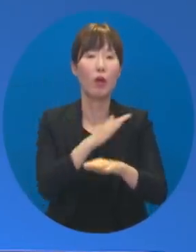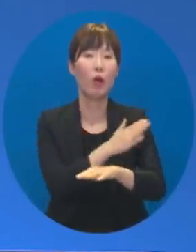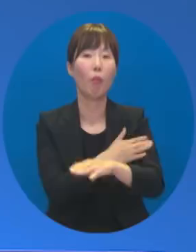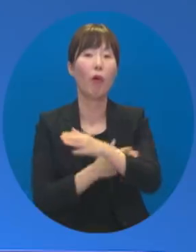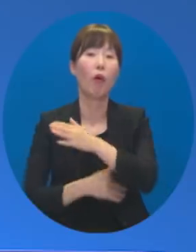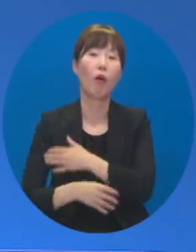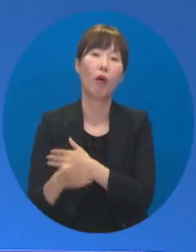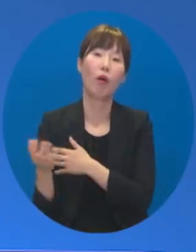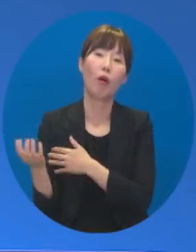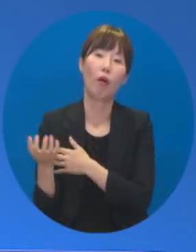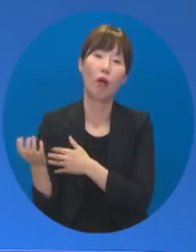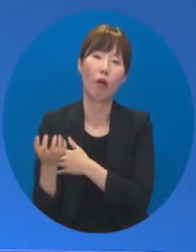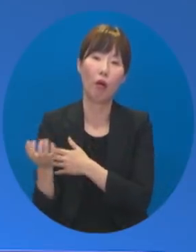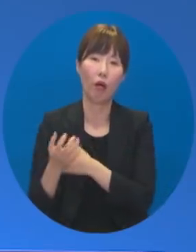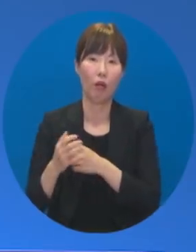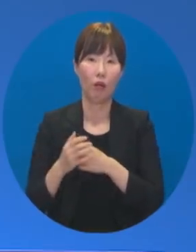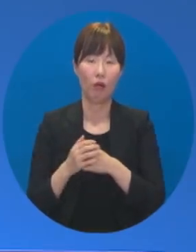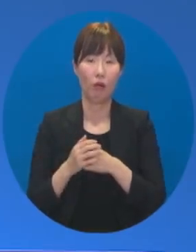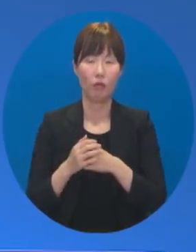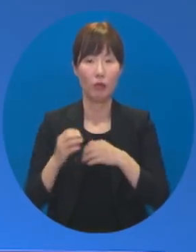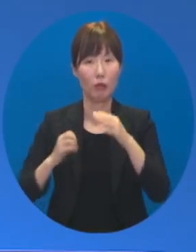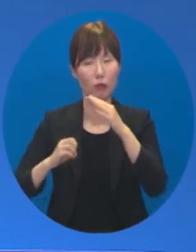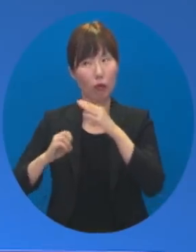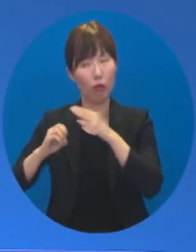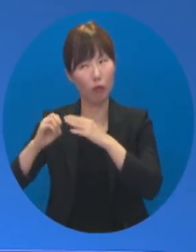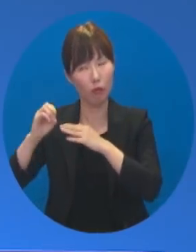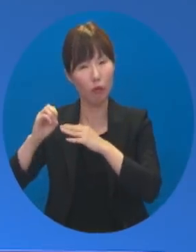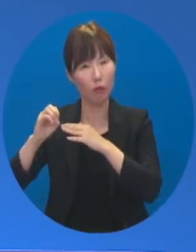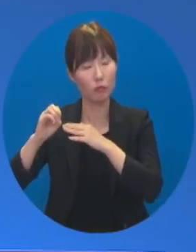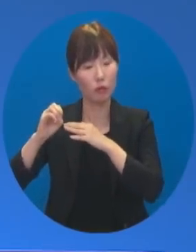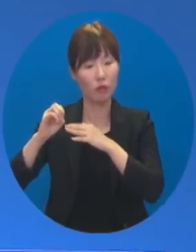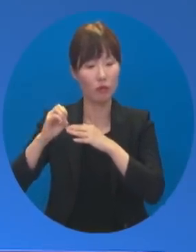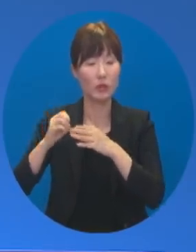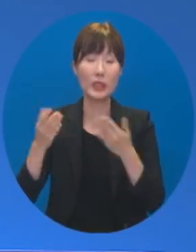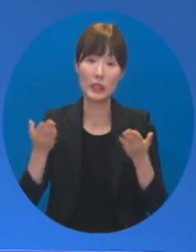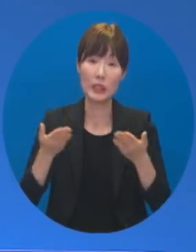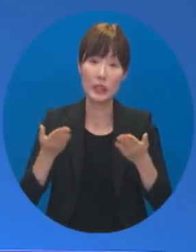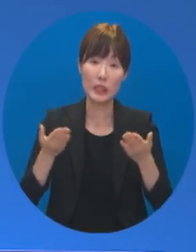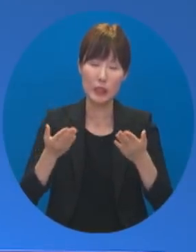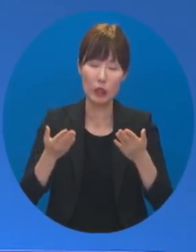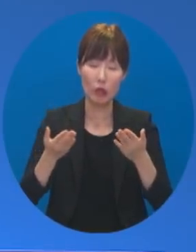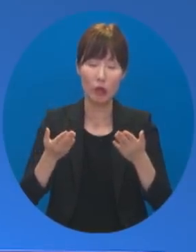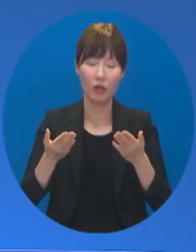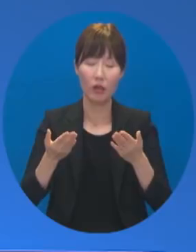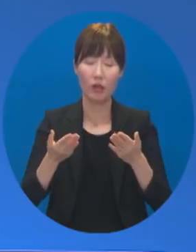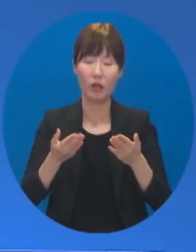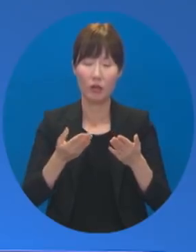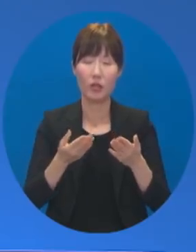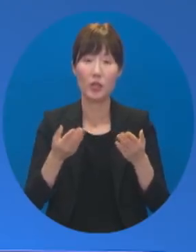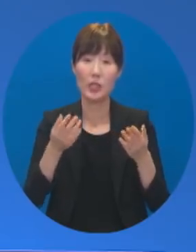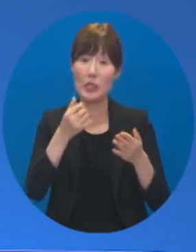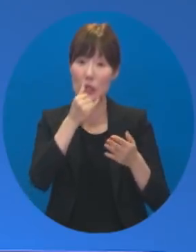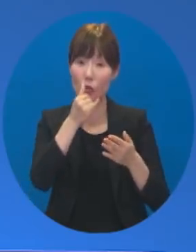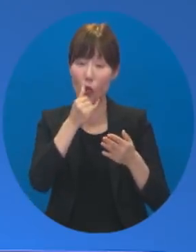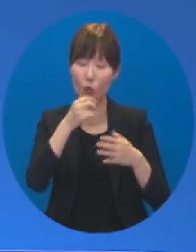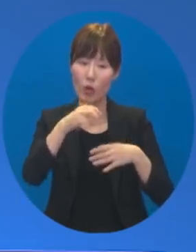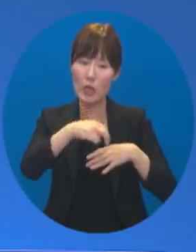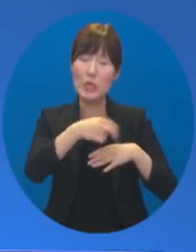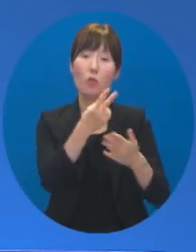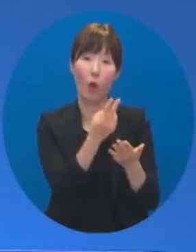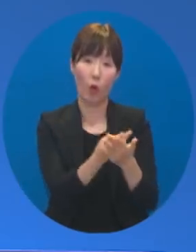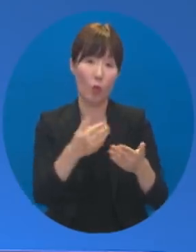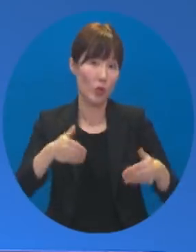그러잖아요. 그 낮에 그렇게 하고 원기를 입원을 시켜야 된다 하셨습니다. 근데 그때